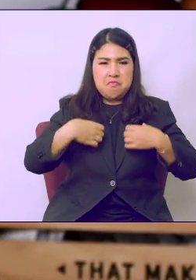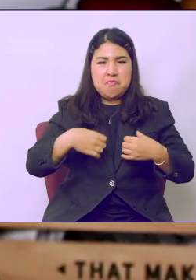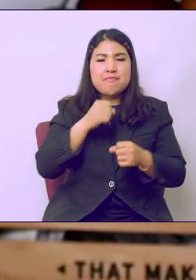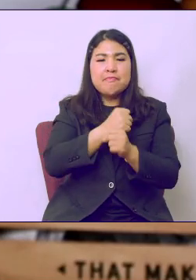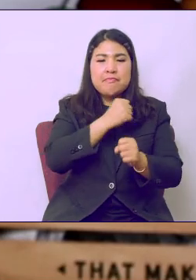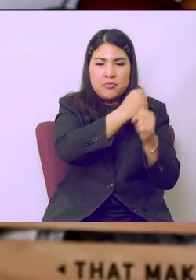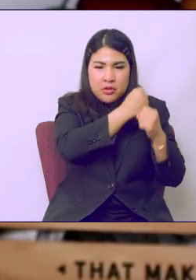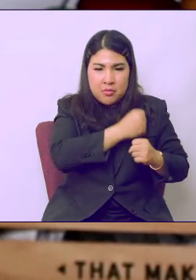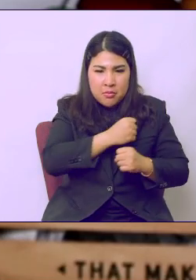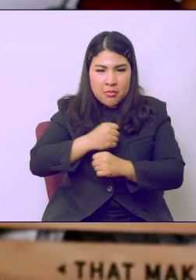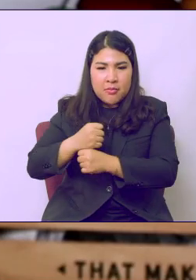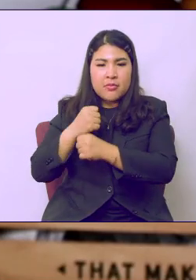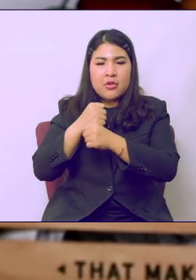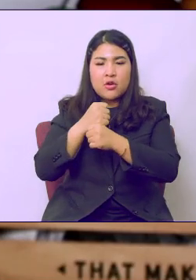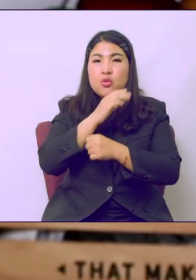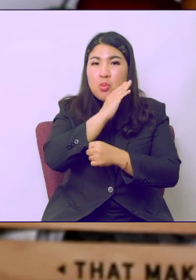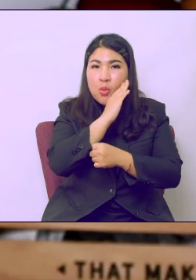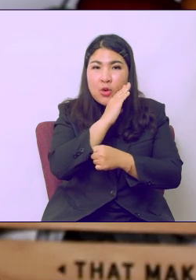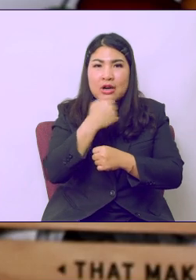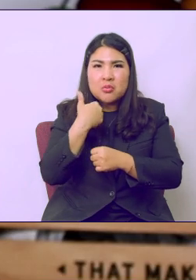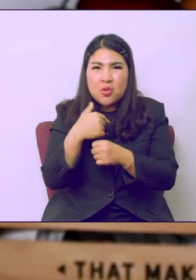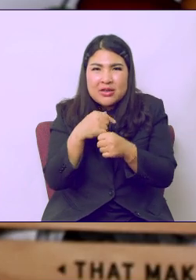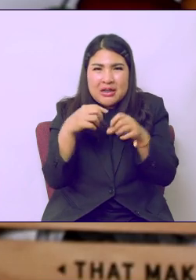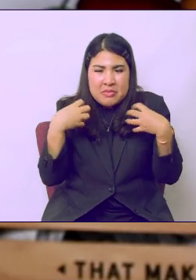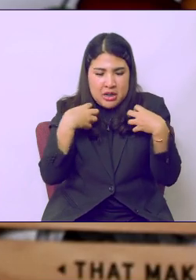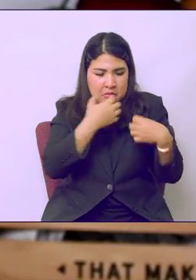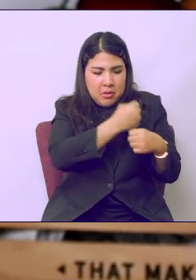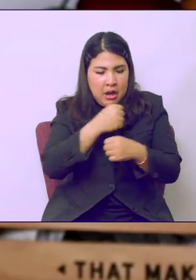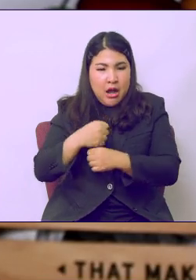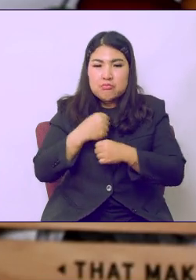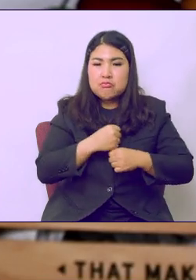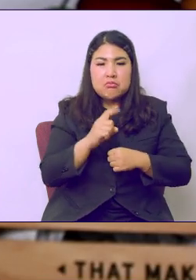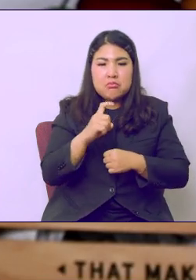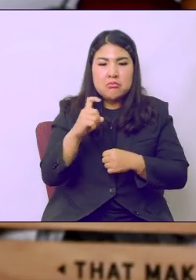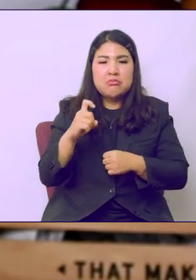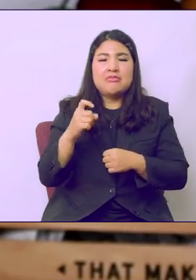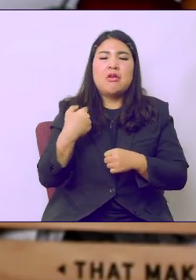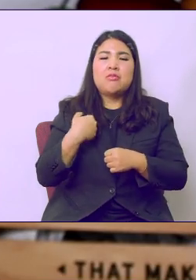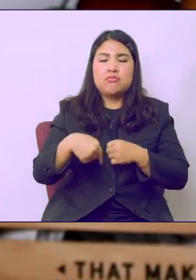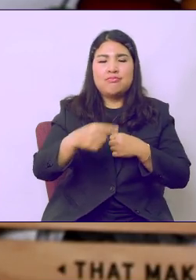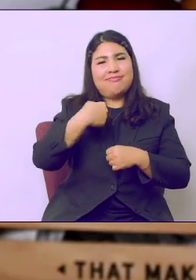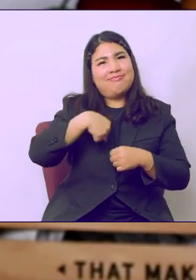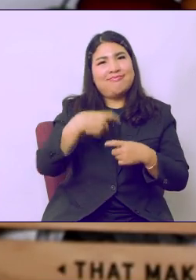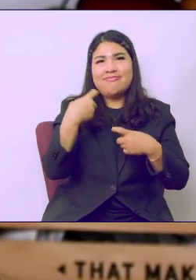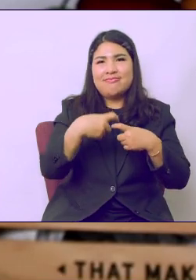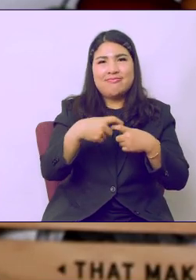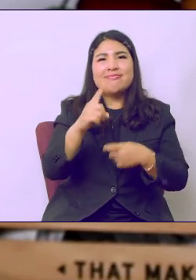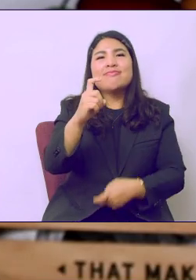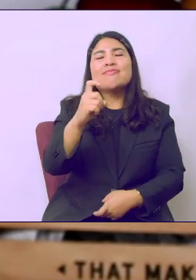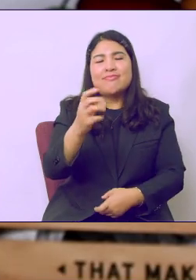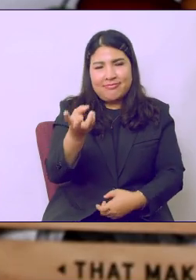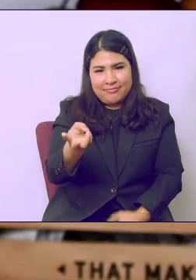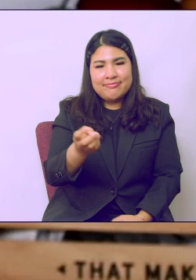กับกับสิ่งต่างๆในในร่างกายของเรามันจะดรอปลงไปด้วยอ่ะนะครับอันนี้สำคัญมากเนาะฮอร์โมนก็ก็ทำงานได้น้อย